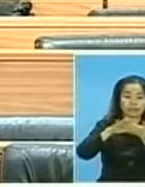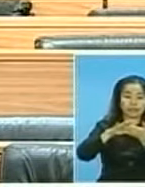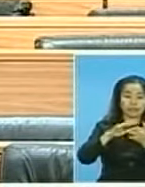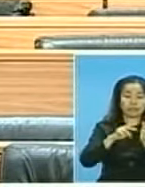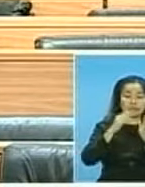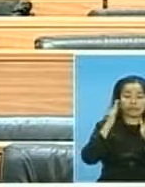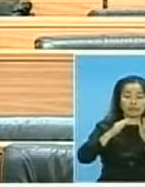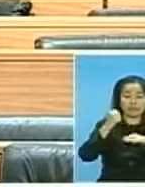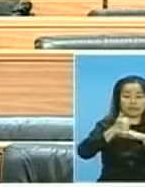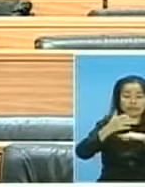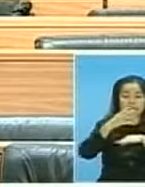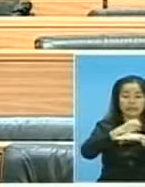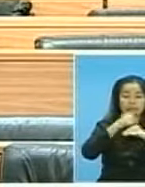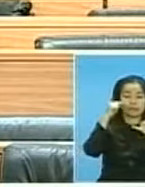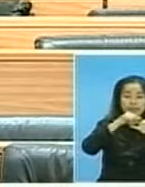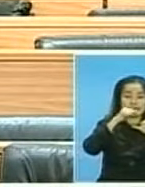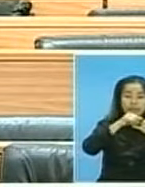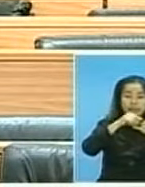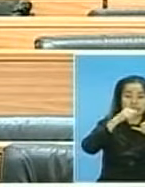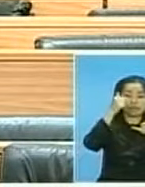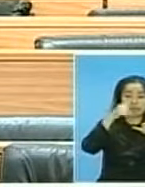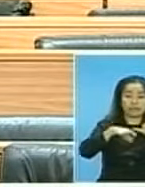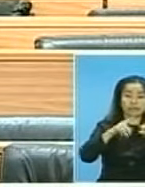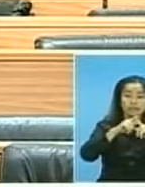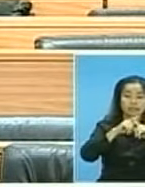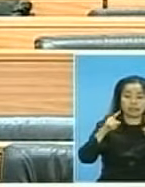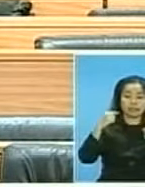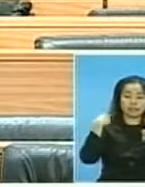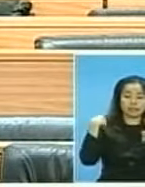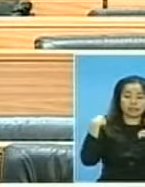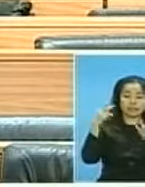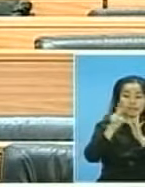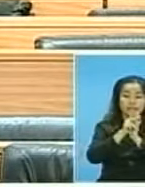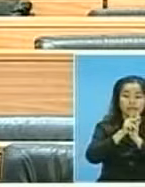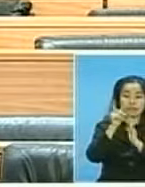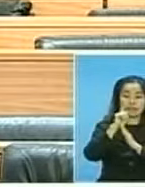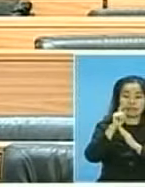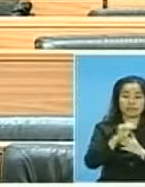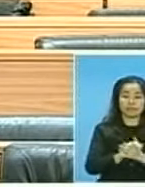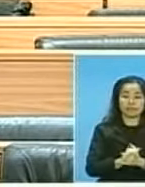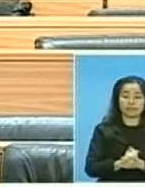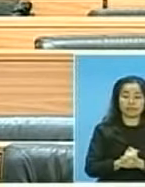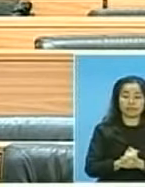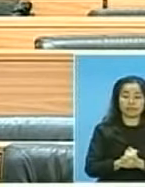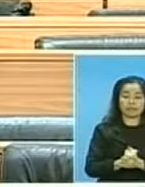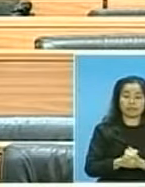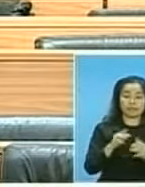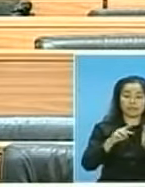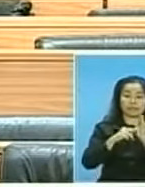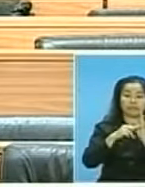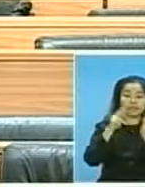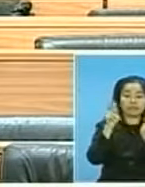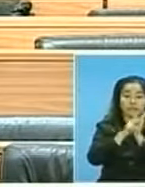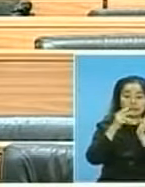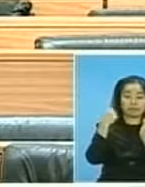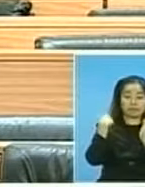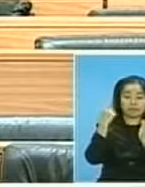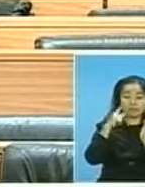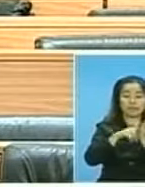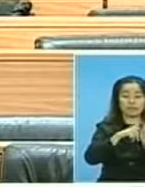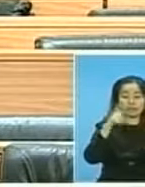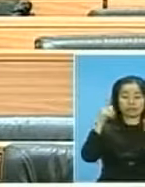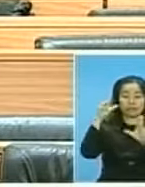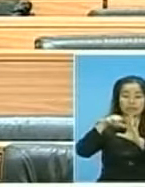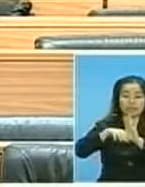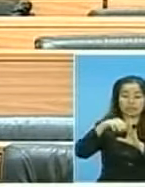ไม่ถูกครอบงำจากฝ่ายการเมืองแต่ถ้าเขียนกติกาไว้เพียงว่าลาออกมาแล้วก็สามารถสมัครได้เ